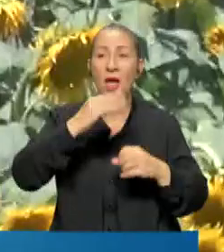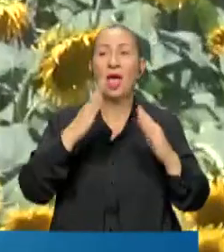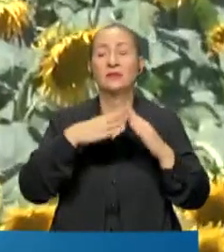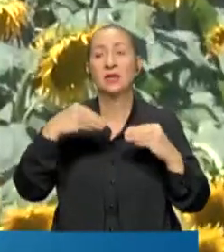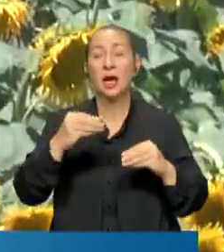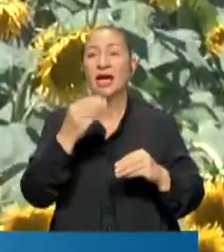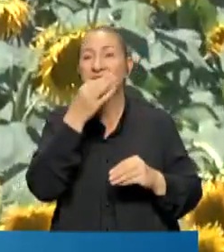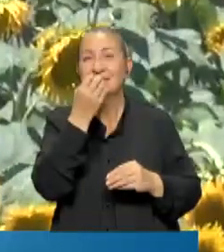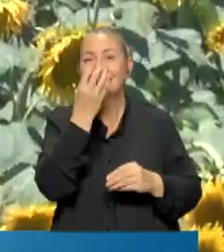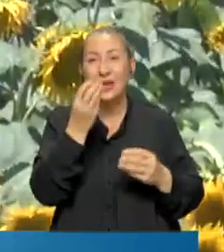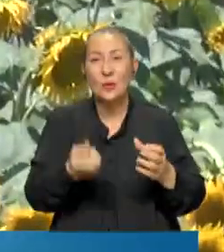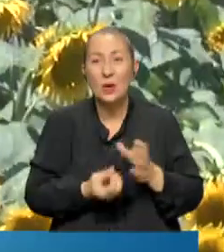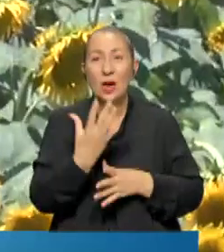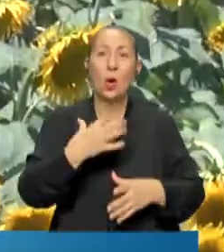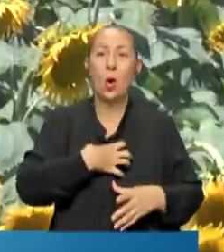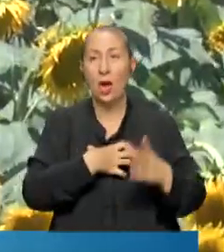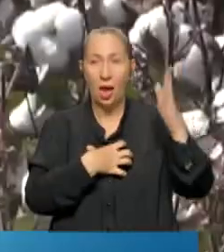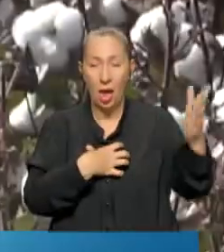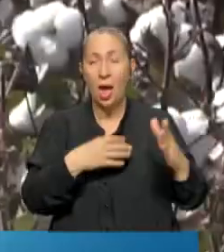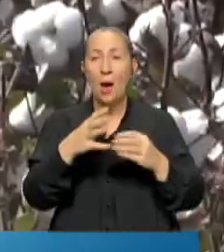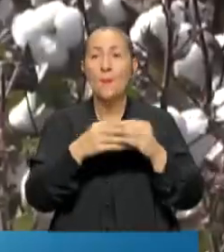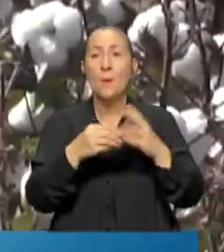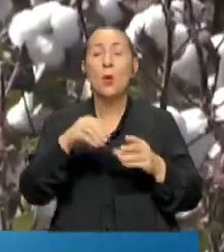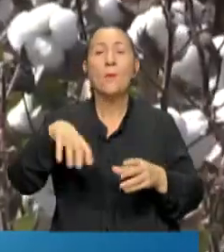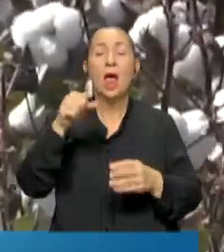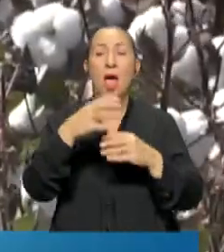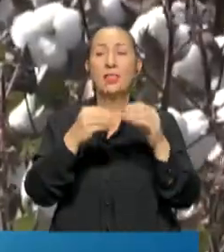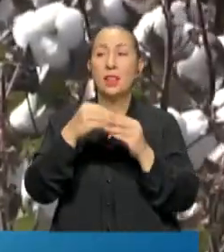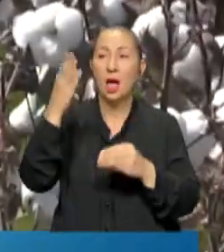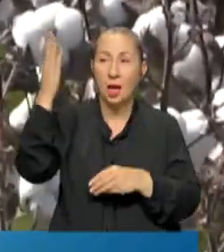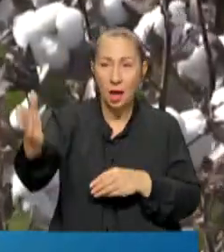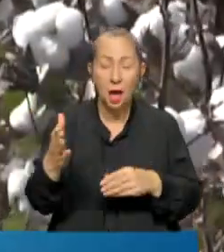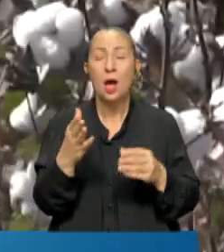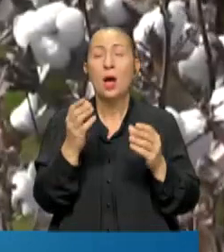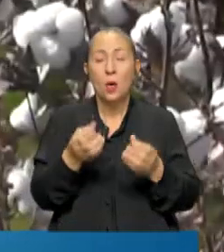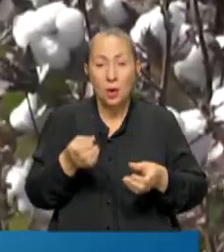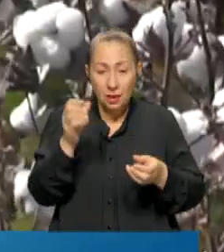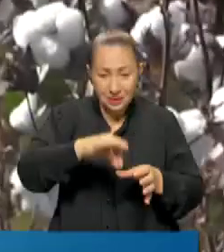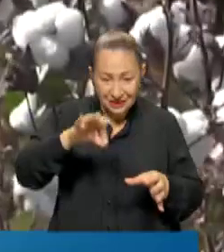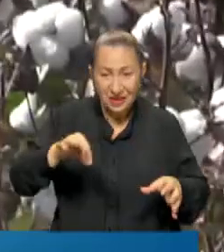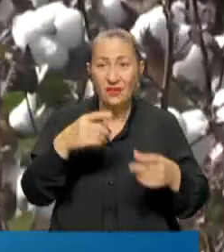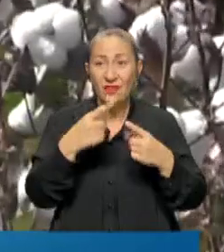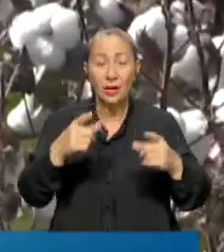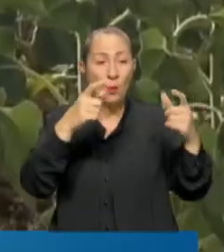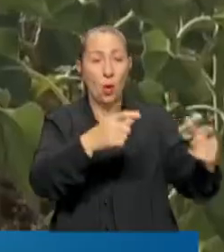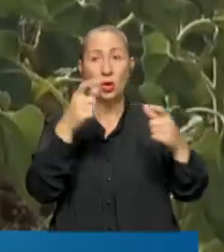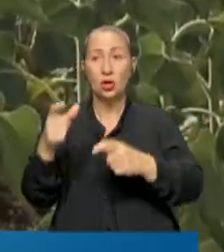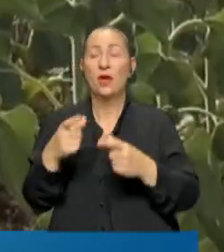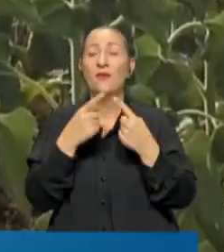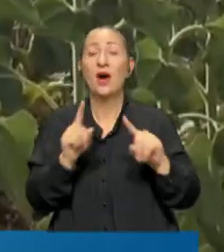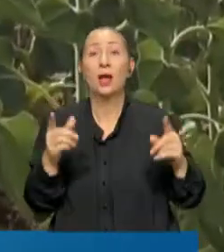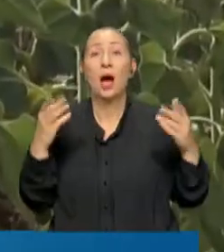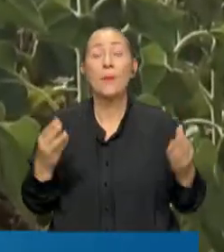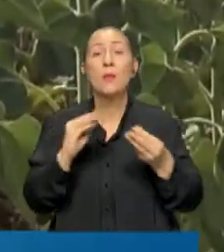satacağız. Ayçiçek üretiminin kalbi Konya'da, pamuk üretiminin merkezi Adana'da. Üreticiler farklı ürünler, farklı bölgeler farklı